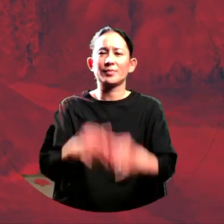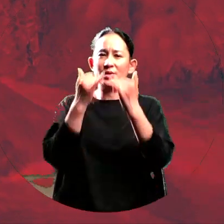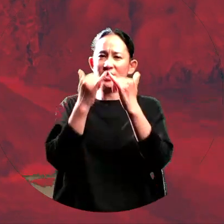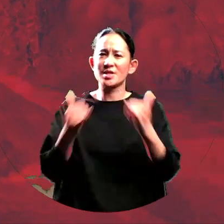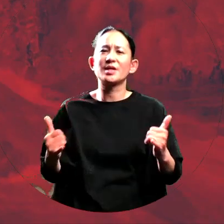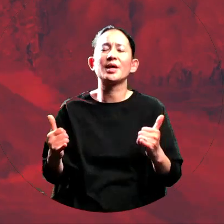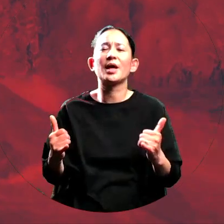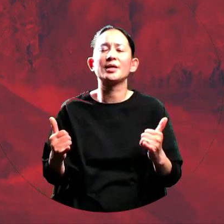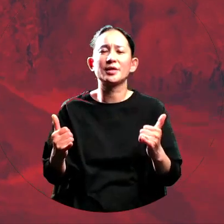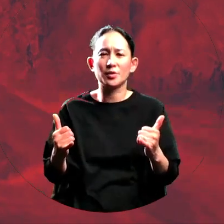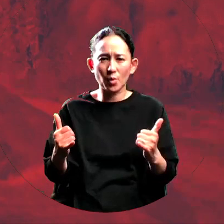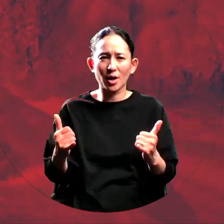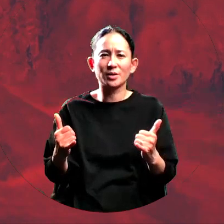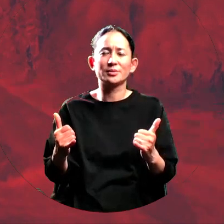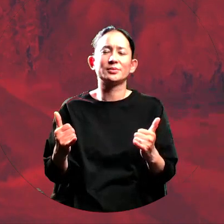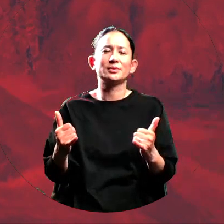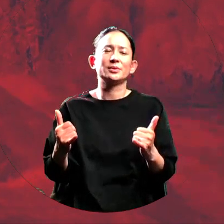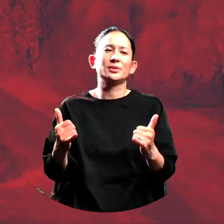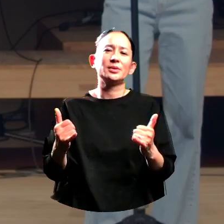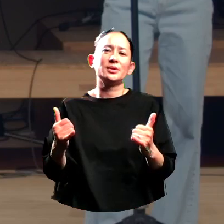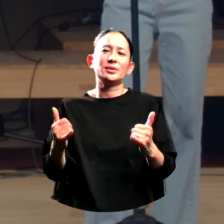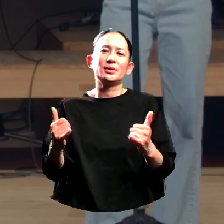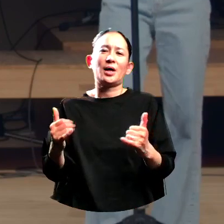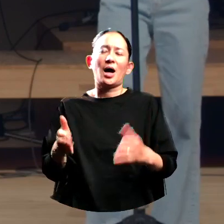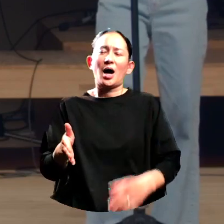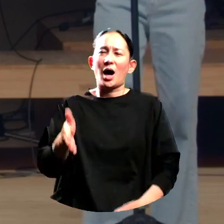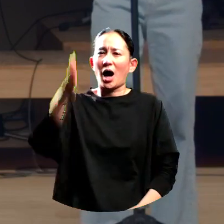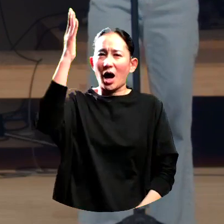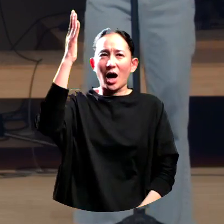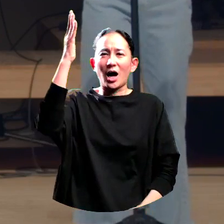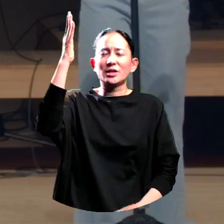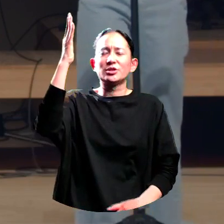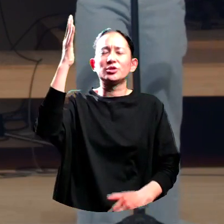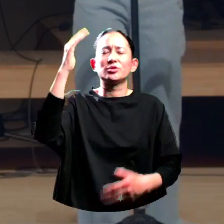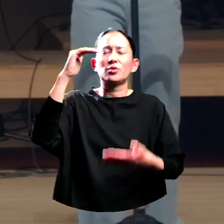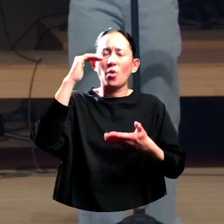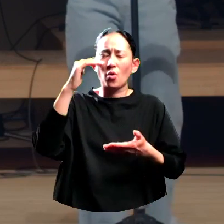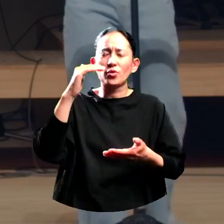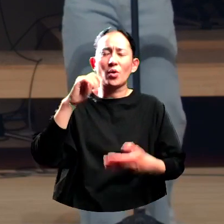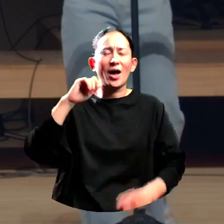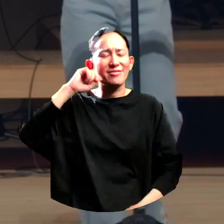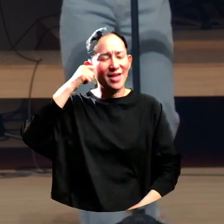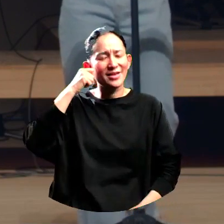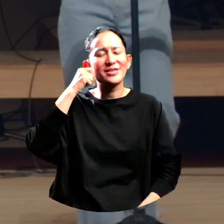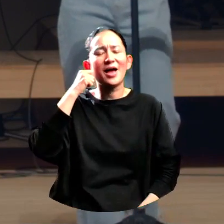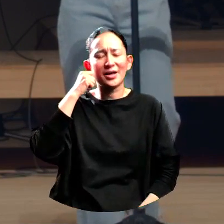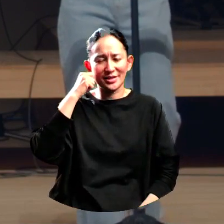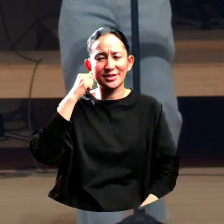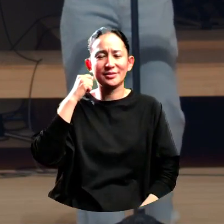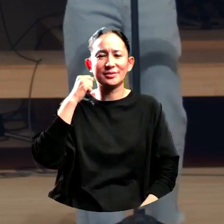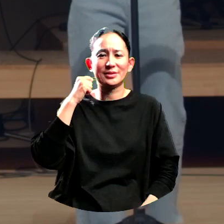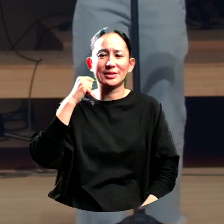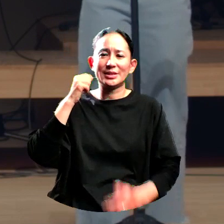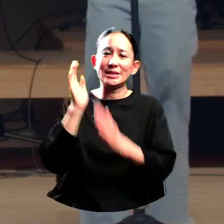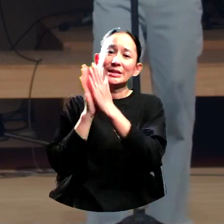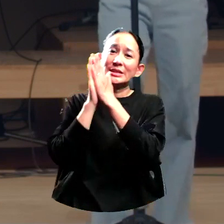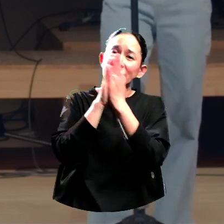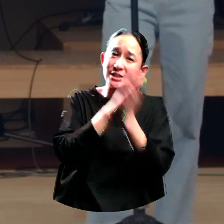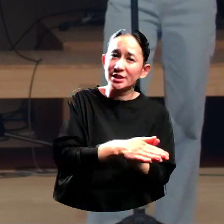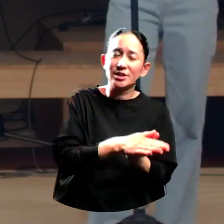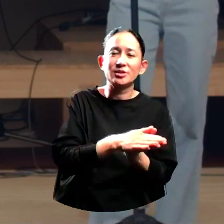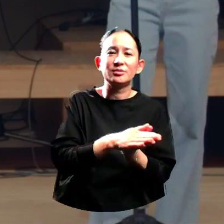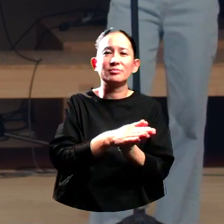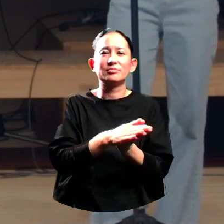にはどうあがいても立ち打ちすることができない死という再起不能の墓。 What